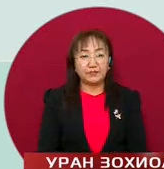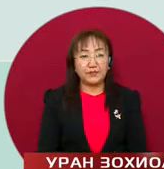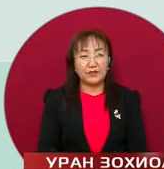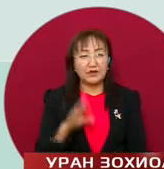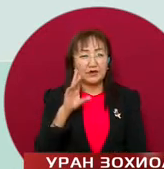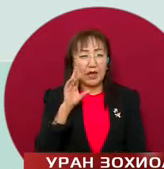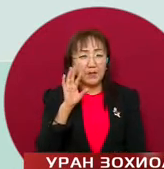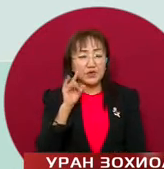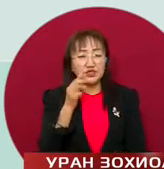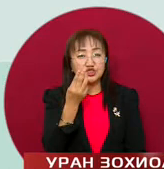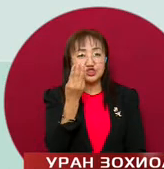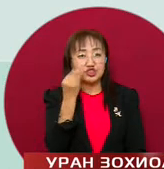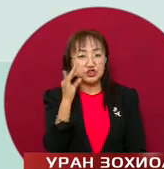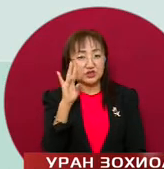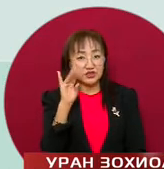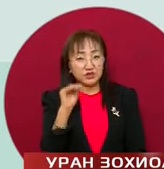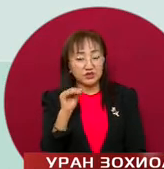ямар шинжээр нь адилтгч нь вэ